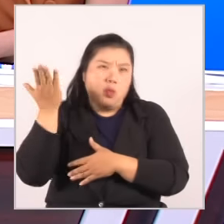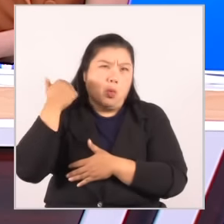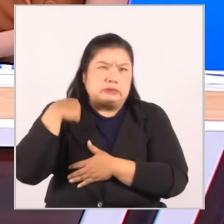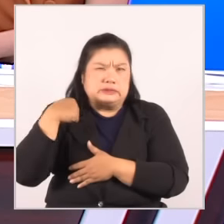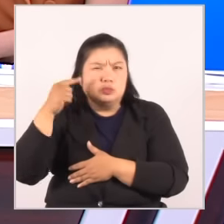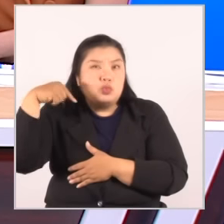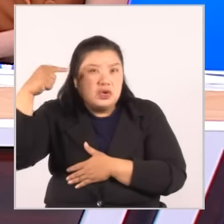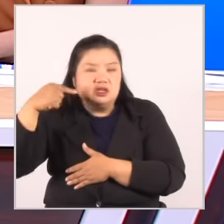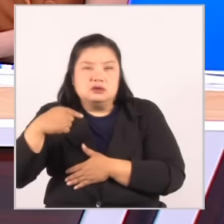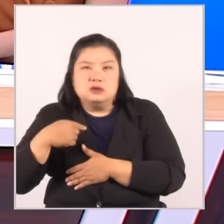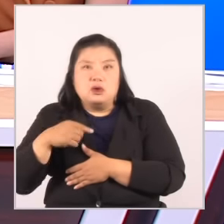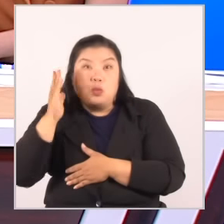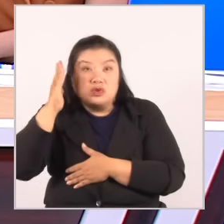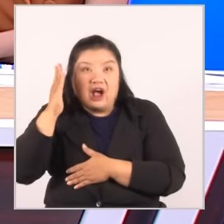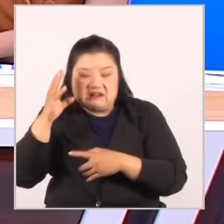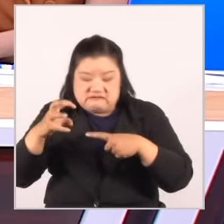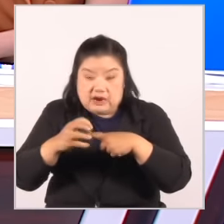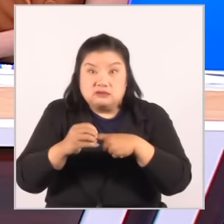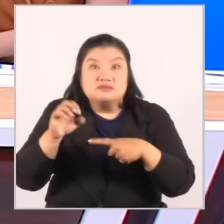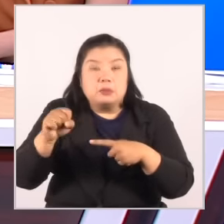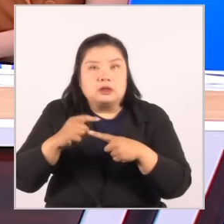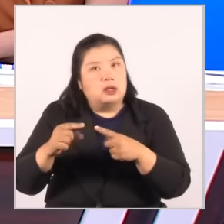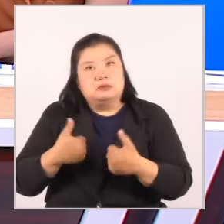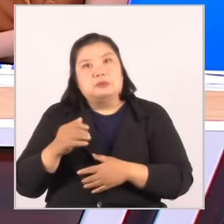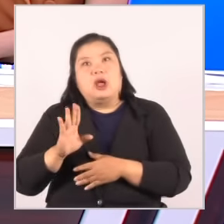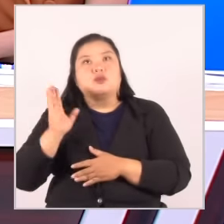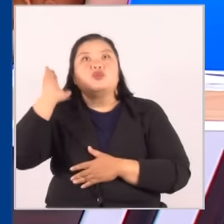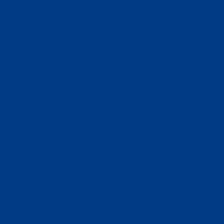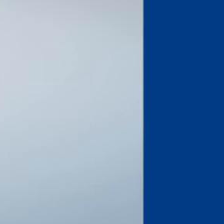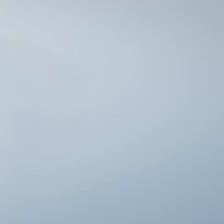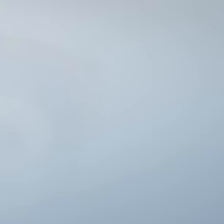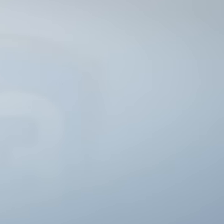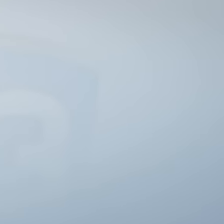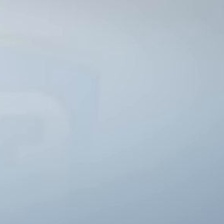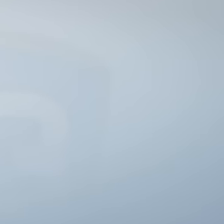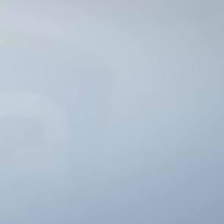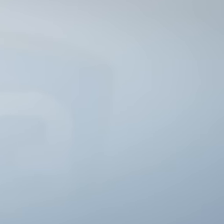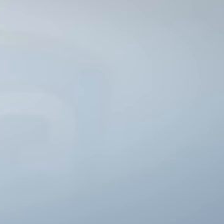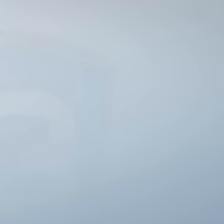แต่ว่าไม่ว่าฝ่ายไหนทั้งนั้นเลยความรุนแรงมันเป็นเรื่องที่ผิดกฎหมายนะคะ